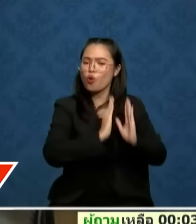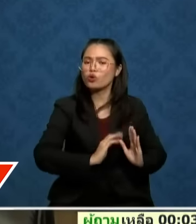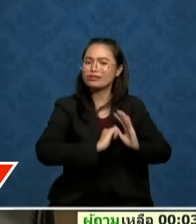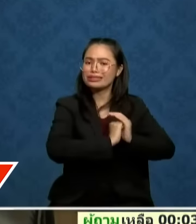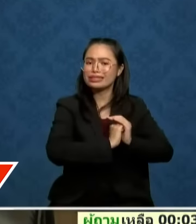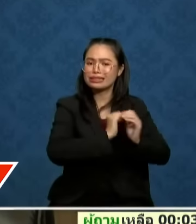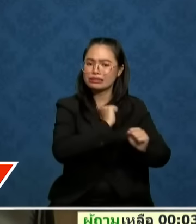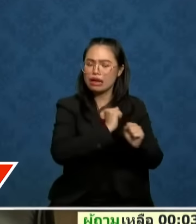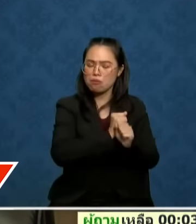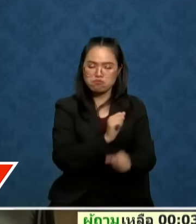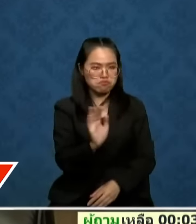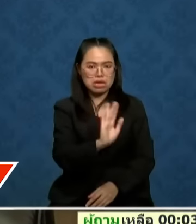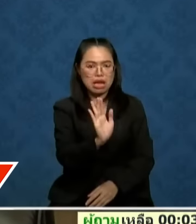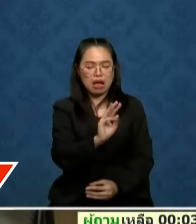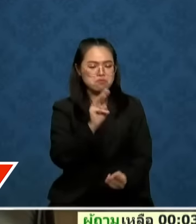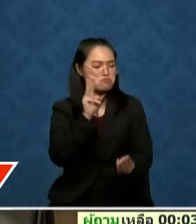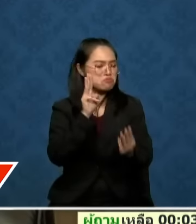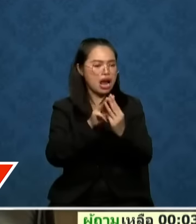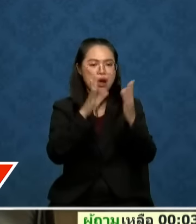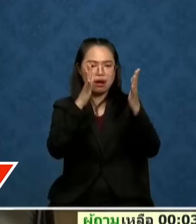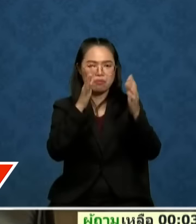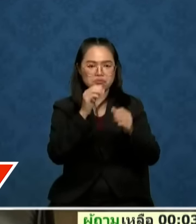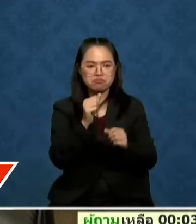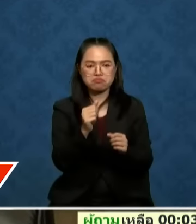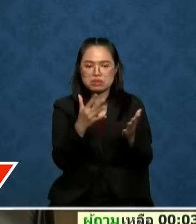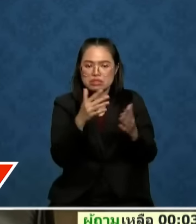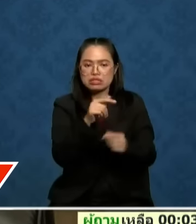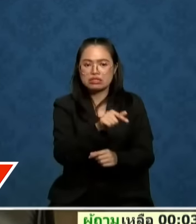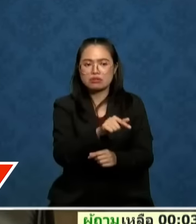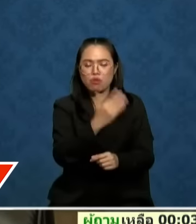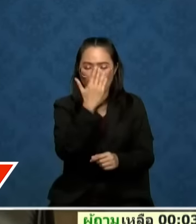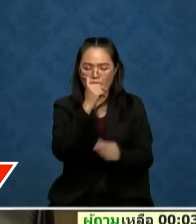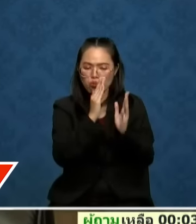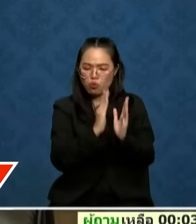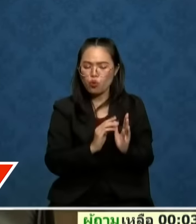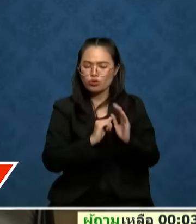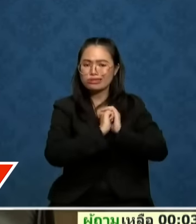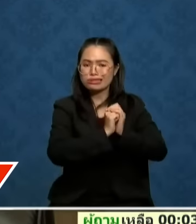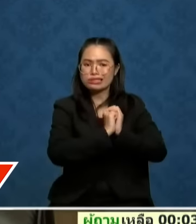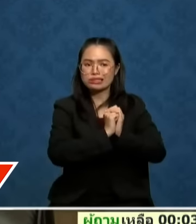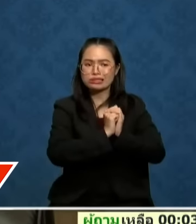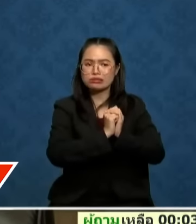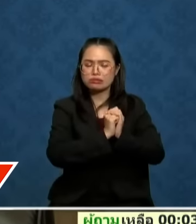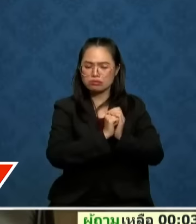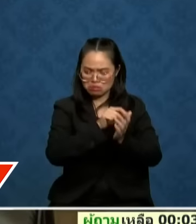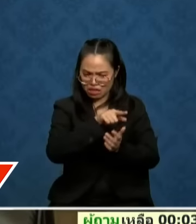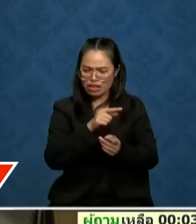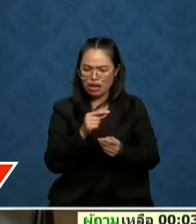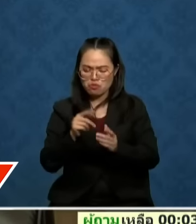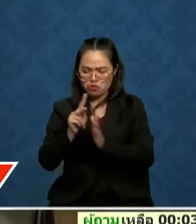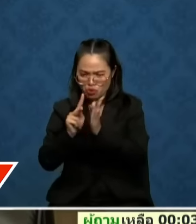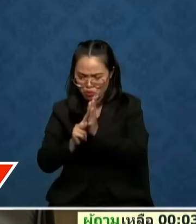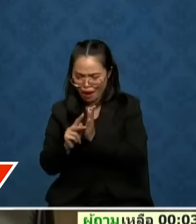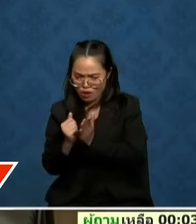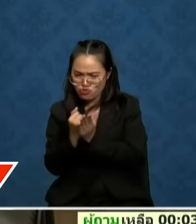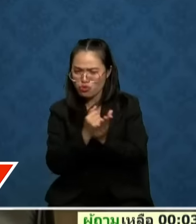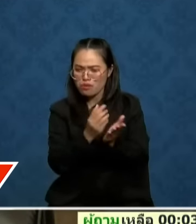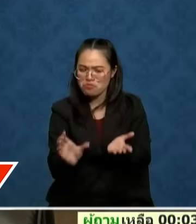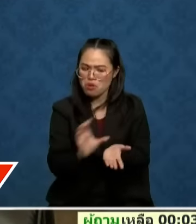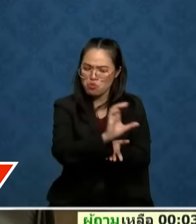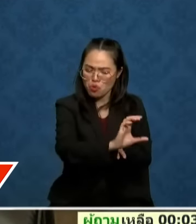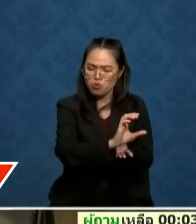านได้ถ้าเป็นคนจีนเพราะอะไรครับเพราะการส่งเสริมนักลงทุนแบบนี้หรือเปล่าครับการส่งเสริมการลงทุน